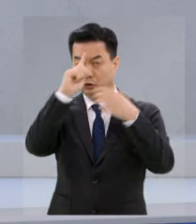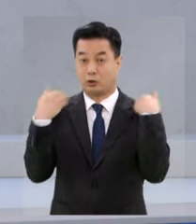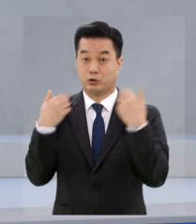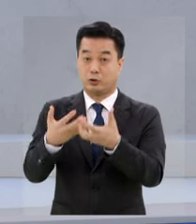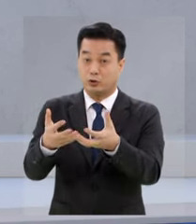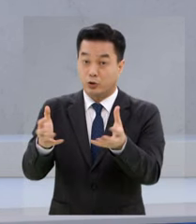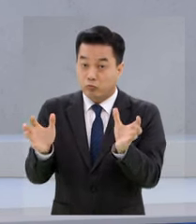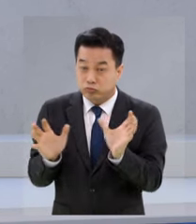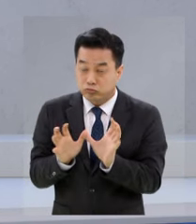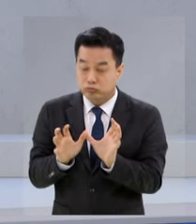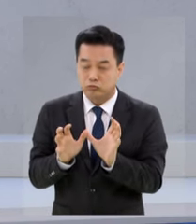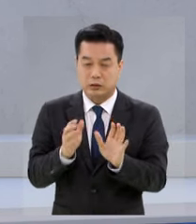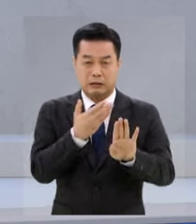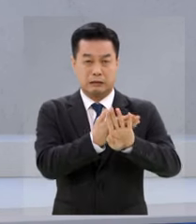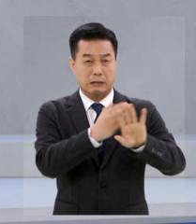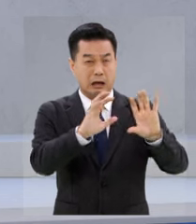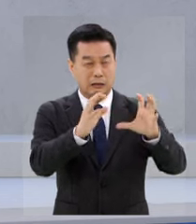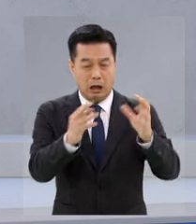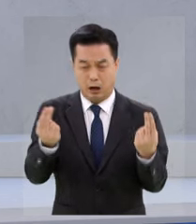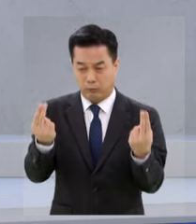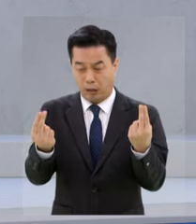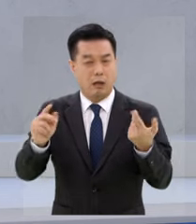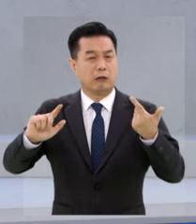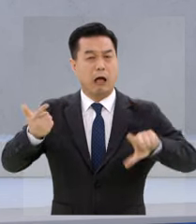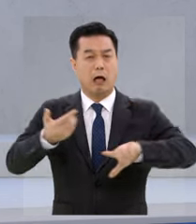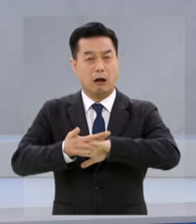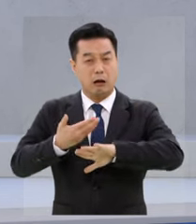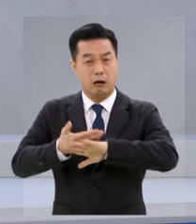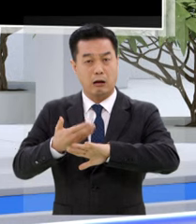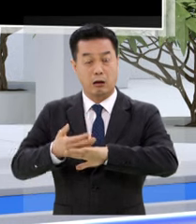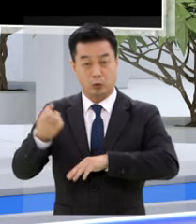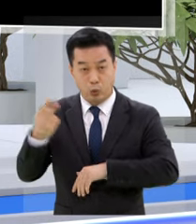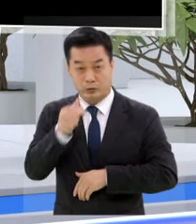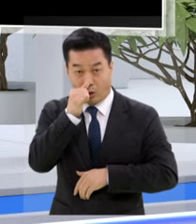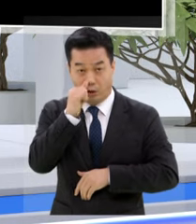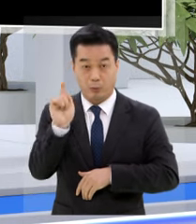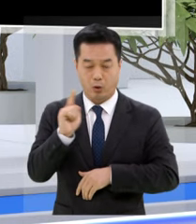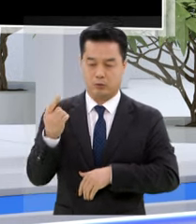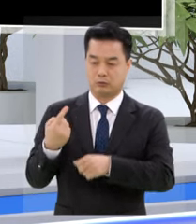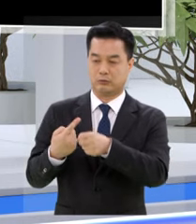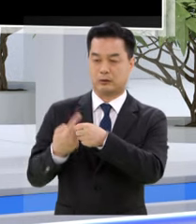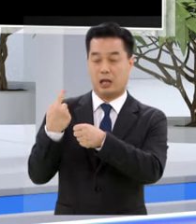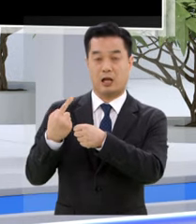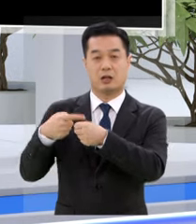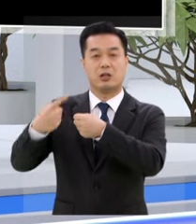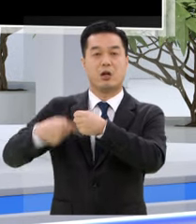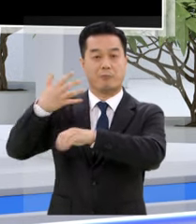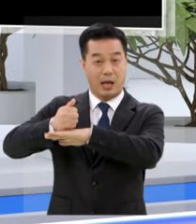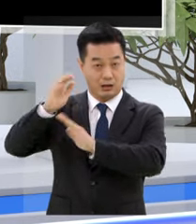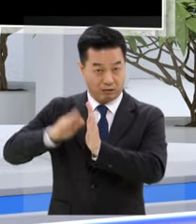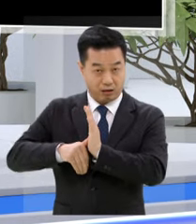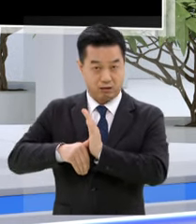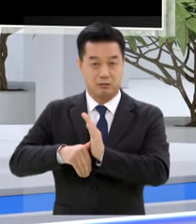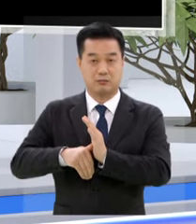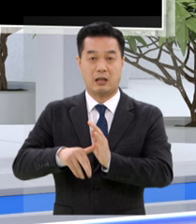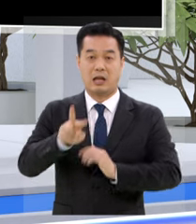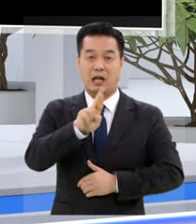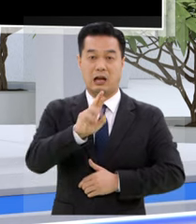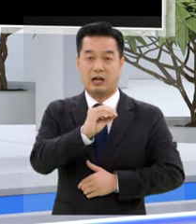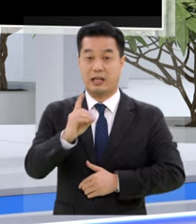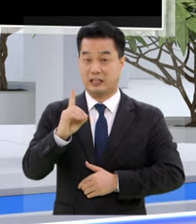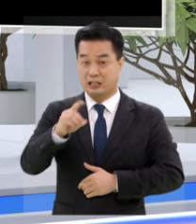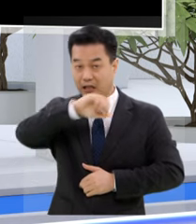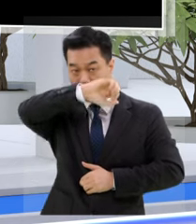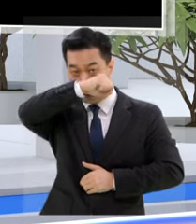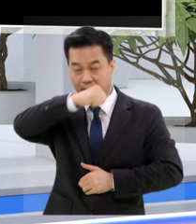정부의 뒤로 가는 정책은 이뿐만이 아닙니다 지난 연말 현정부의 r&d 예산 사감은